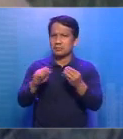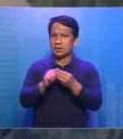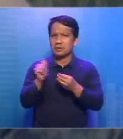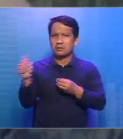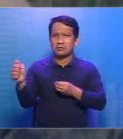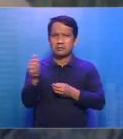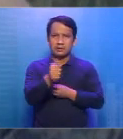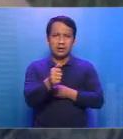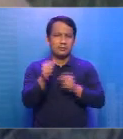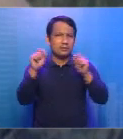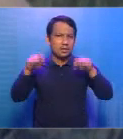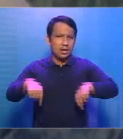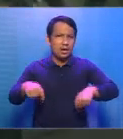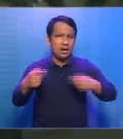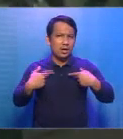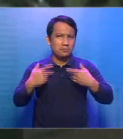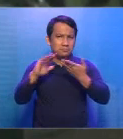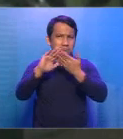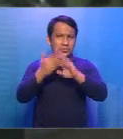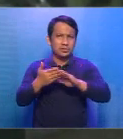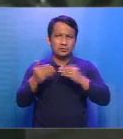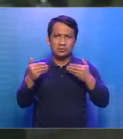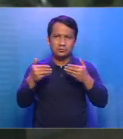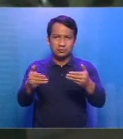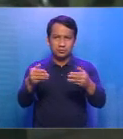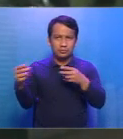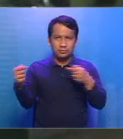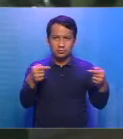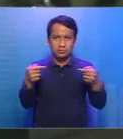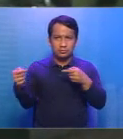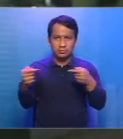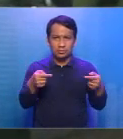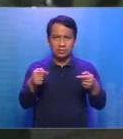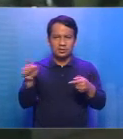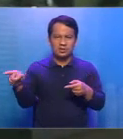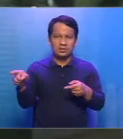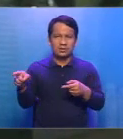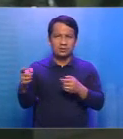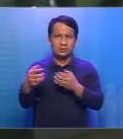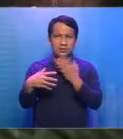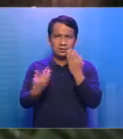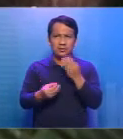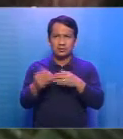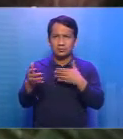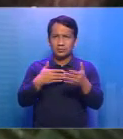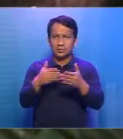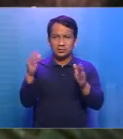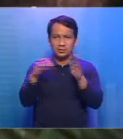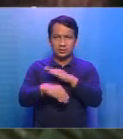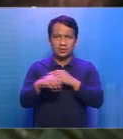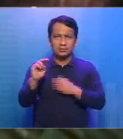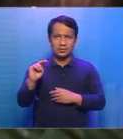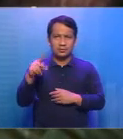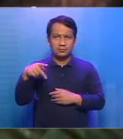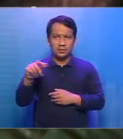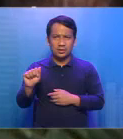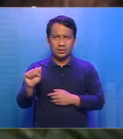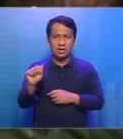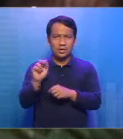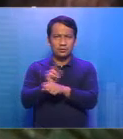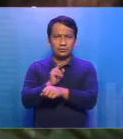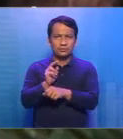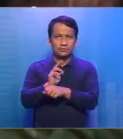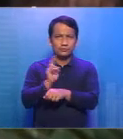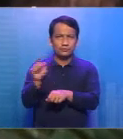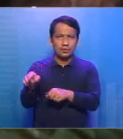sa kabila ng pagkakaroon ng ceasefire, tuloy pa rin ang extortion activities at iba pang krimen ng NPA. Ginagamit lang